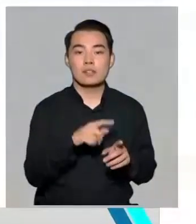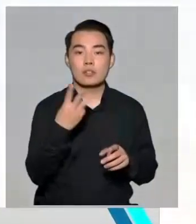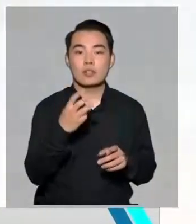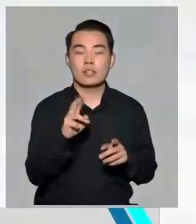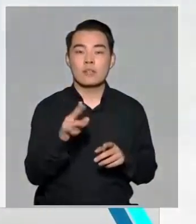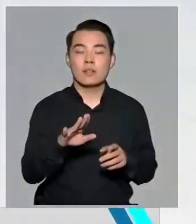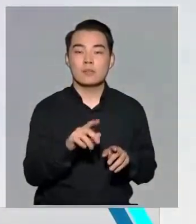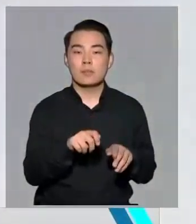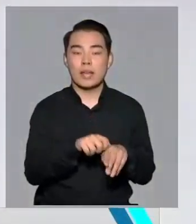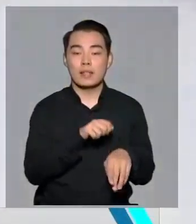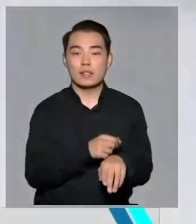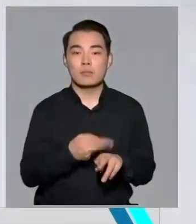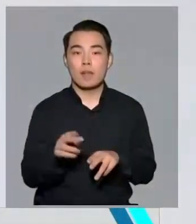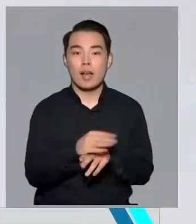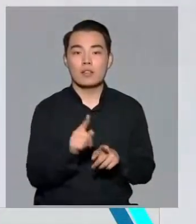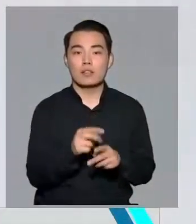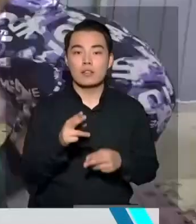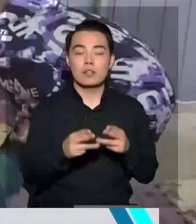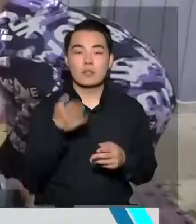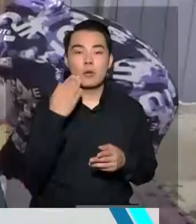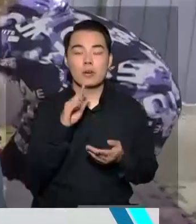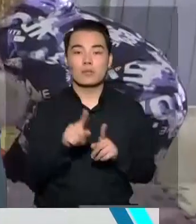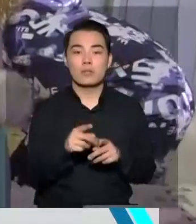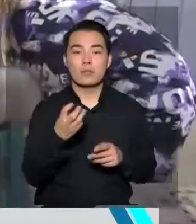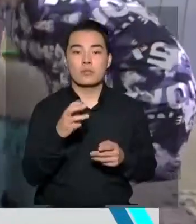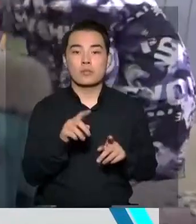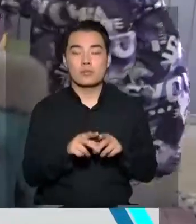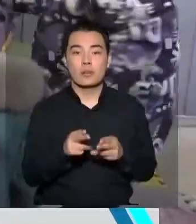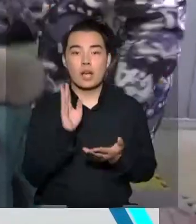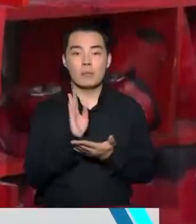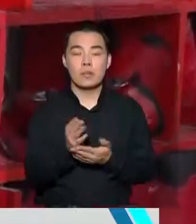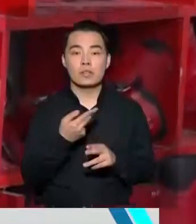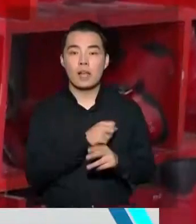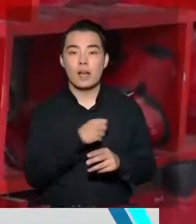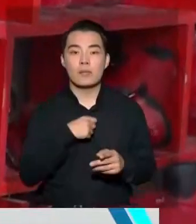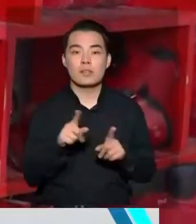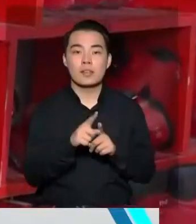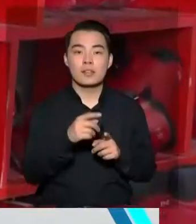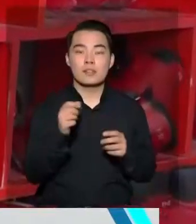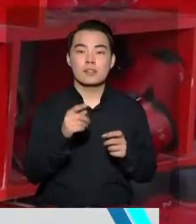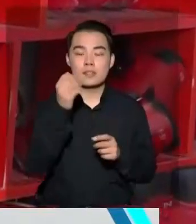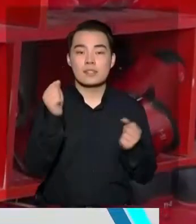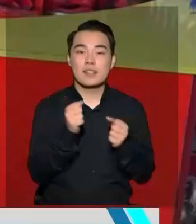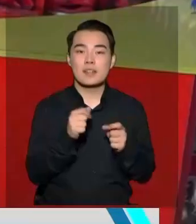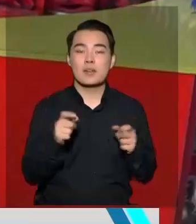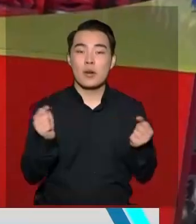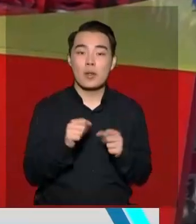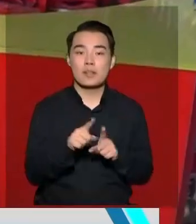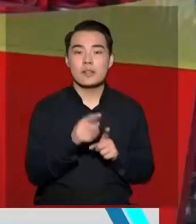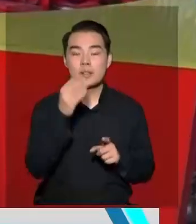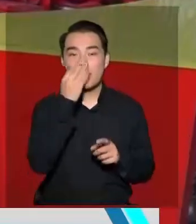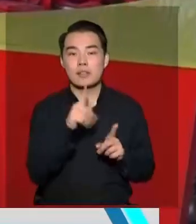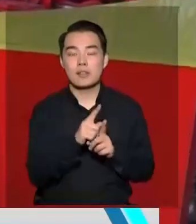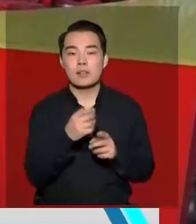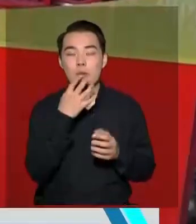мезетте 30 шақты бала емін еркін сырған аялады. Жалпы ойын алаңы қыста жылы, жазда салқын. Қауіпсіздік бірінші орында.